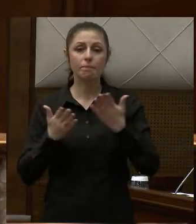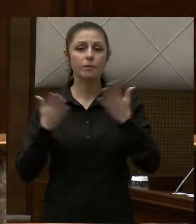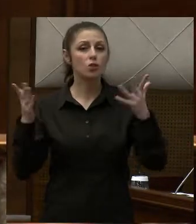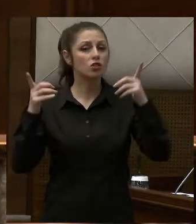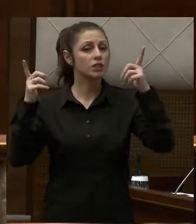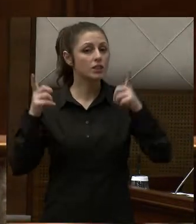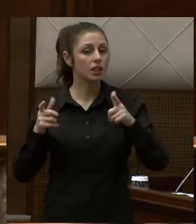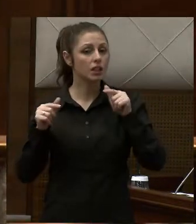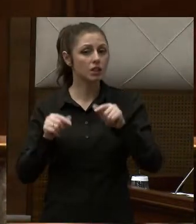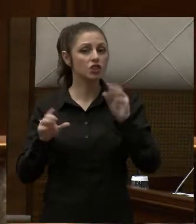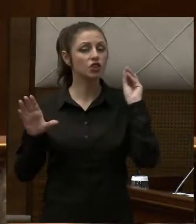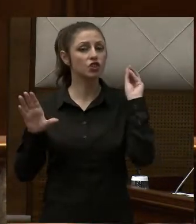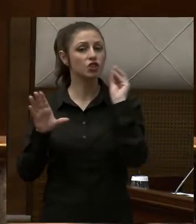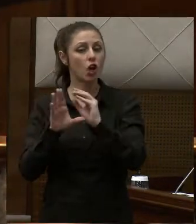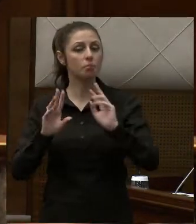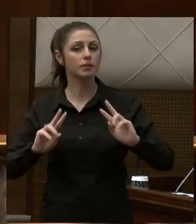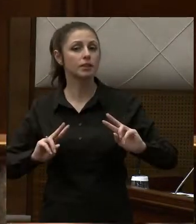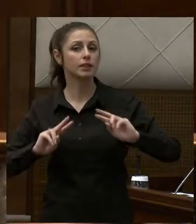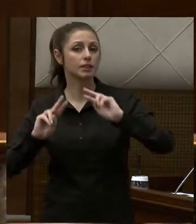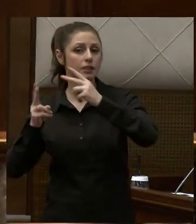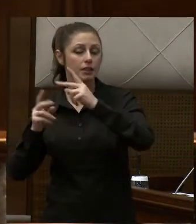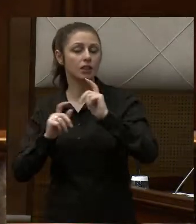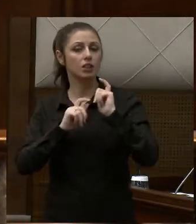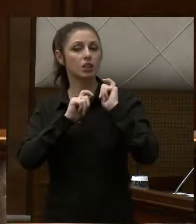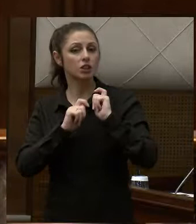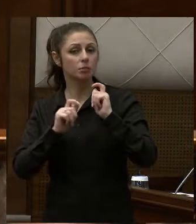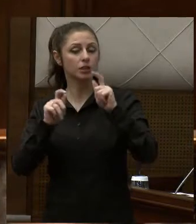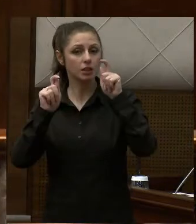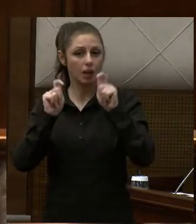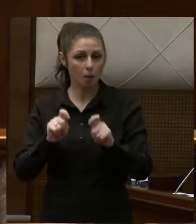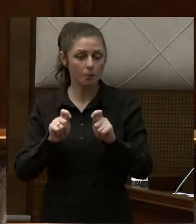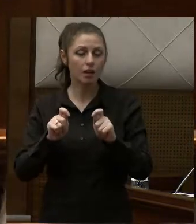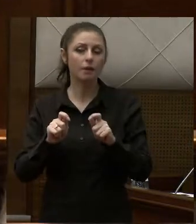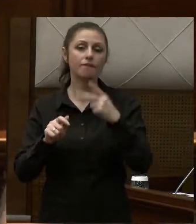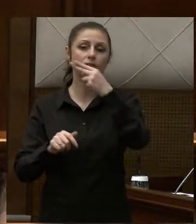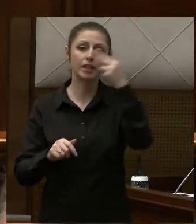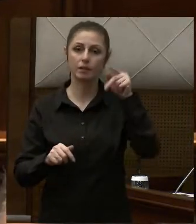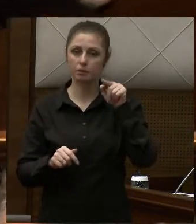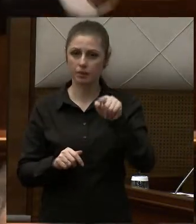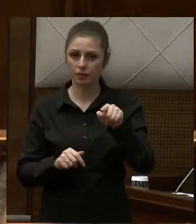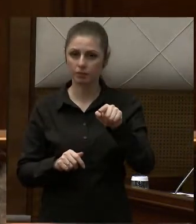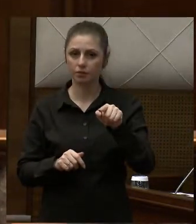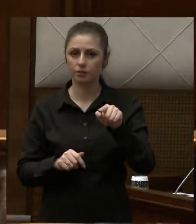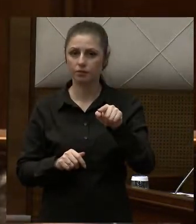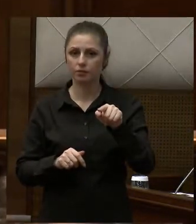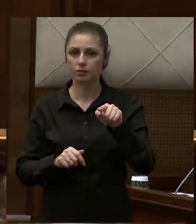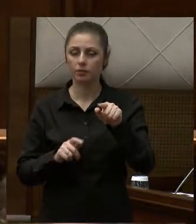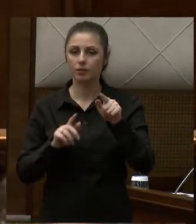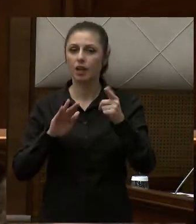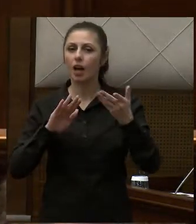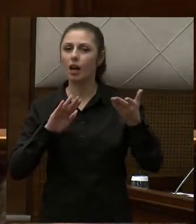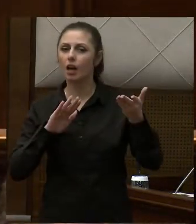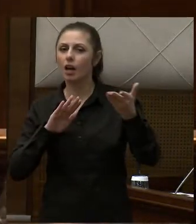Büyükşehir'de çöp transferi, çöp taşıyıcılığını yapan müteahhit firmanın alt